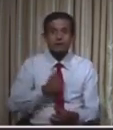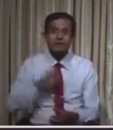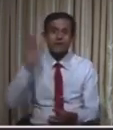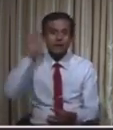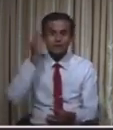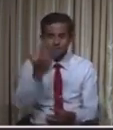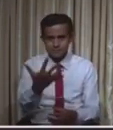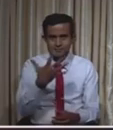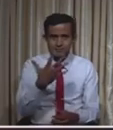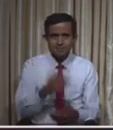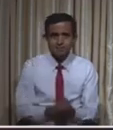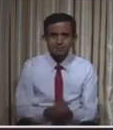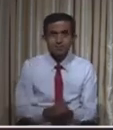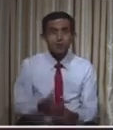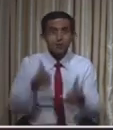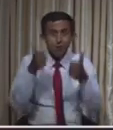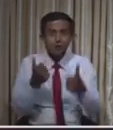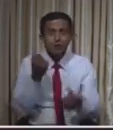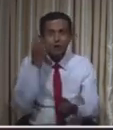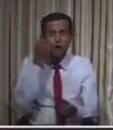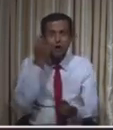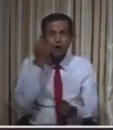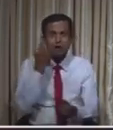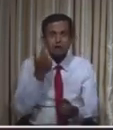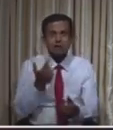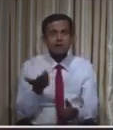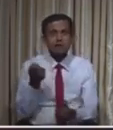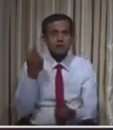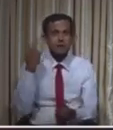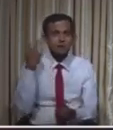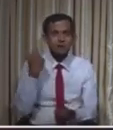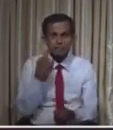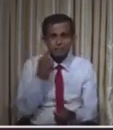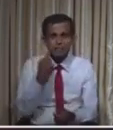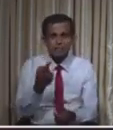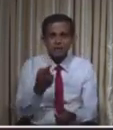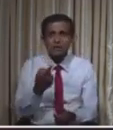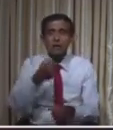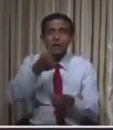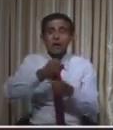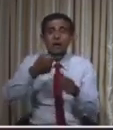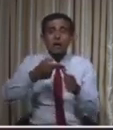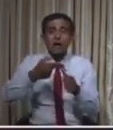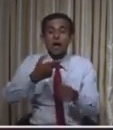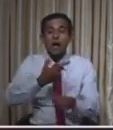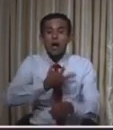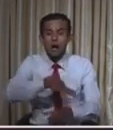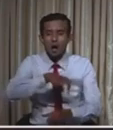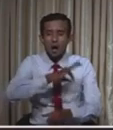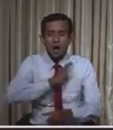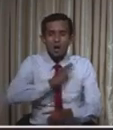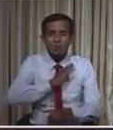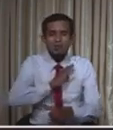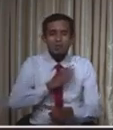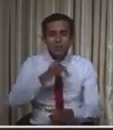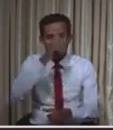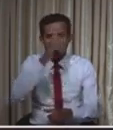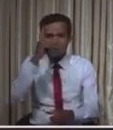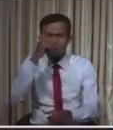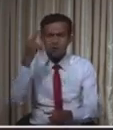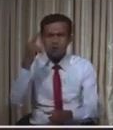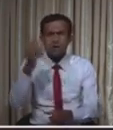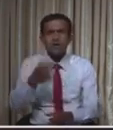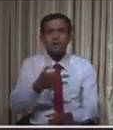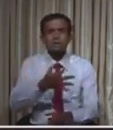කැමති ඒක දැනගන්න. මේ වගේ හොඳ සංකල්ප වලට දැන් මේ ඊයේ පෙරේද අපි දැක්කා දැන් ගල්බඩවත්ත ඥාන සාර හැමදෙරෝ සාමාන්‍යයෙන් මාසකට දෙකකට සැරයක්